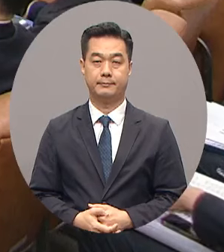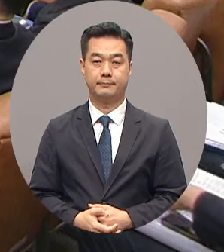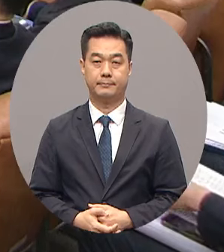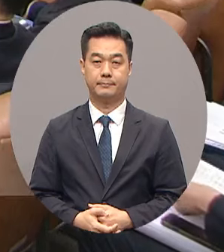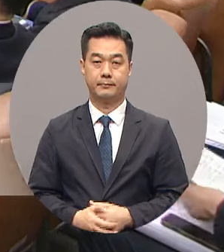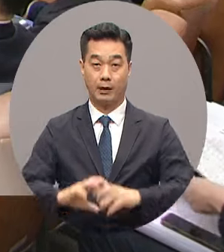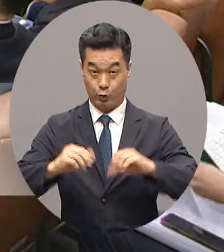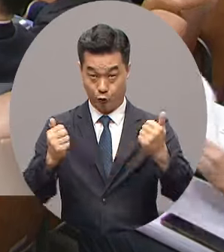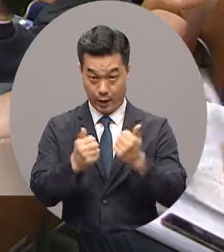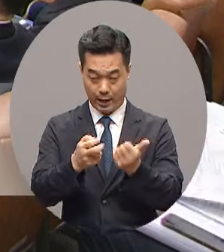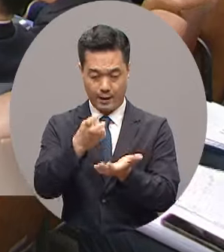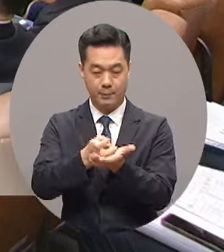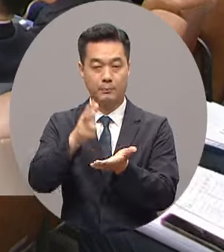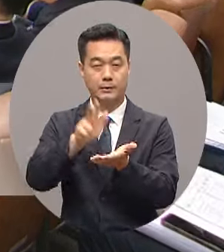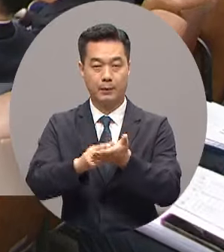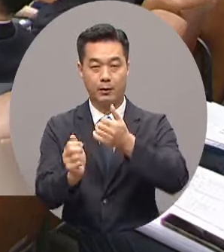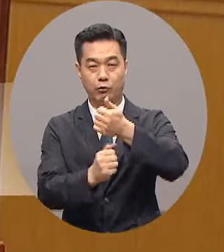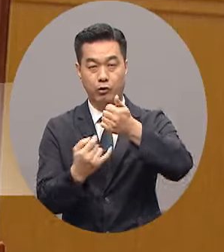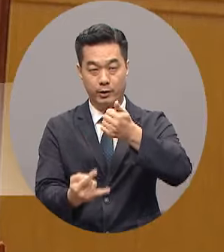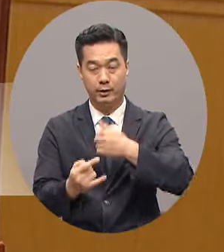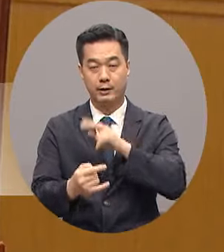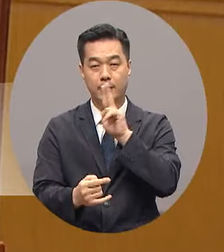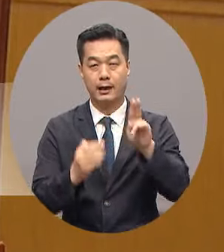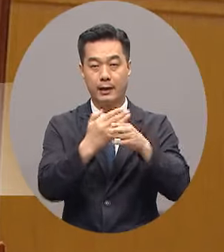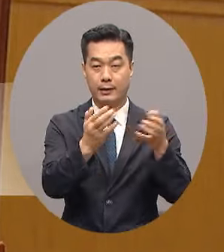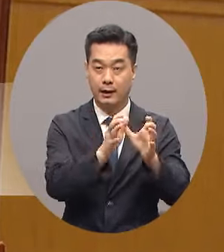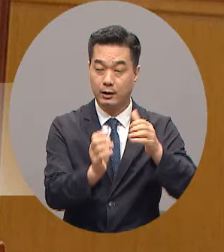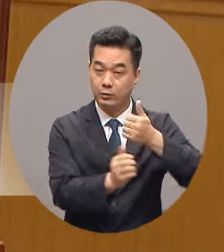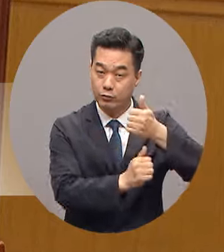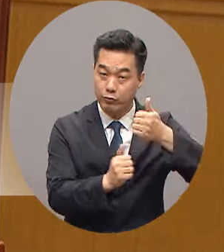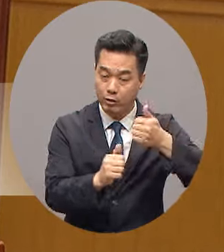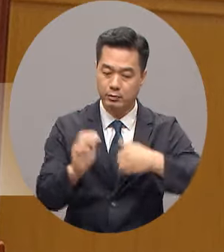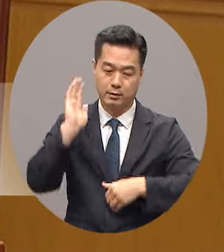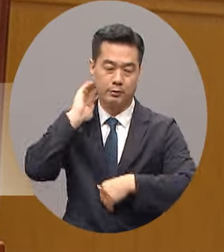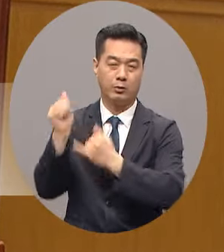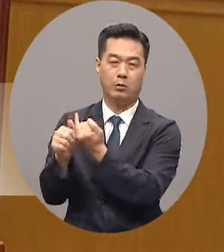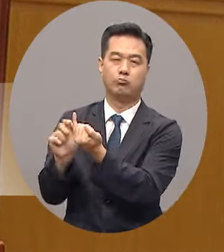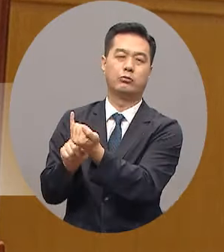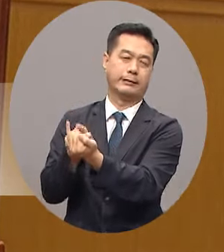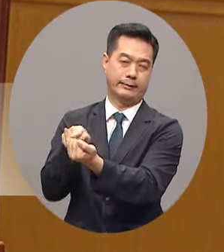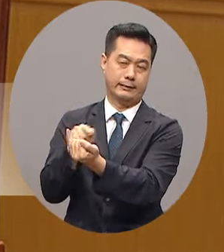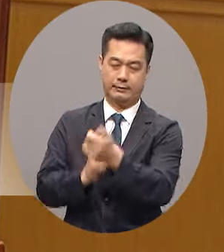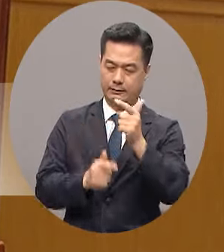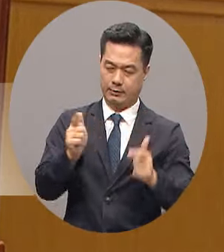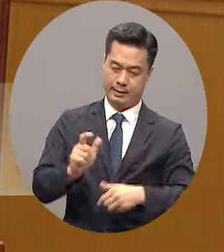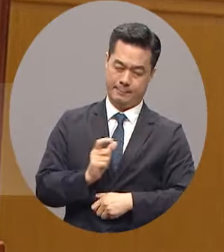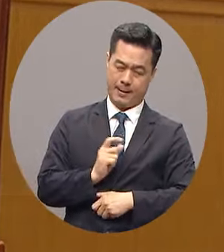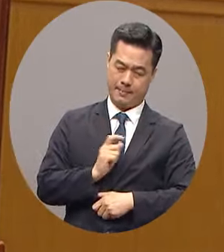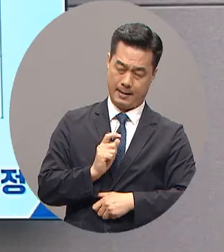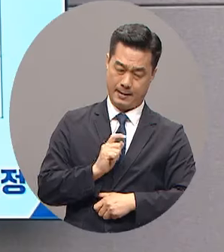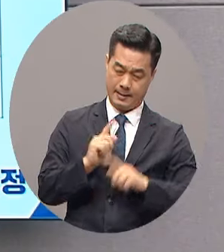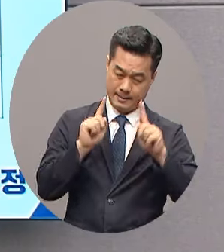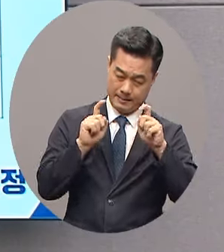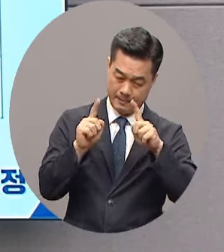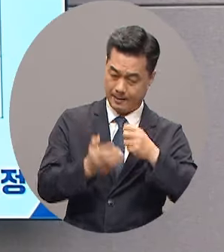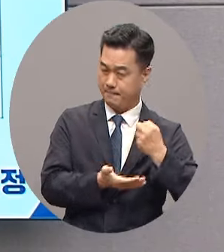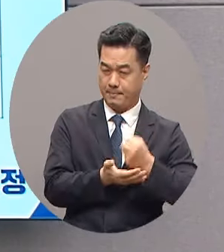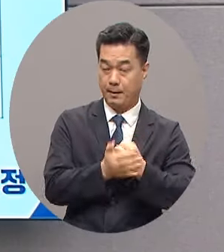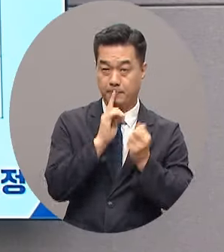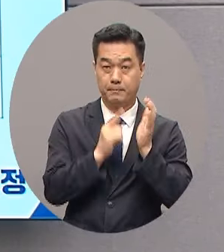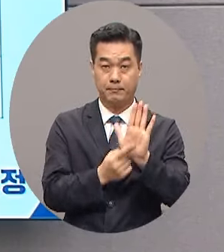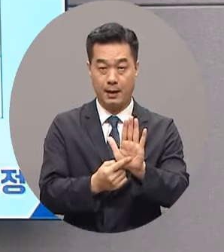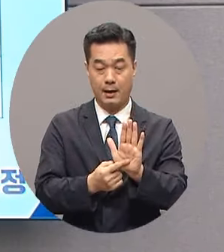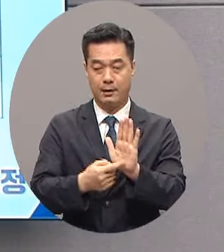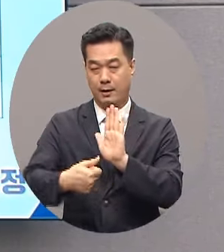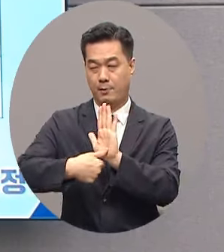국회 법제사법위원회에서 야권 의원들은 김건희 여사를 둘러싼 각종 의혹을 거론하며 공세에 나섰습니다.